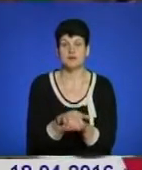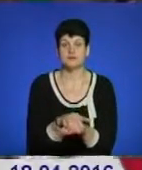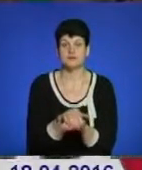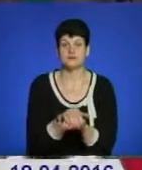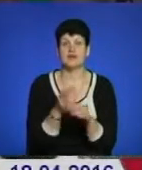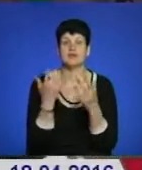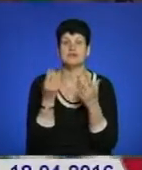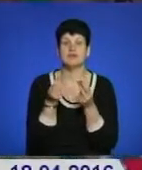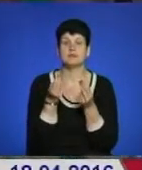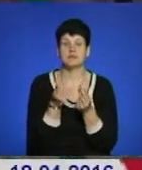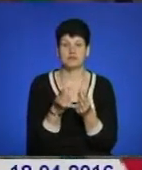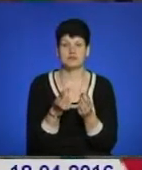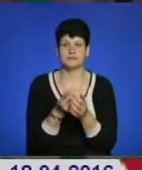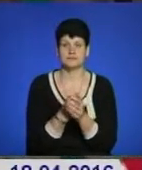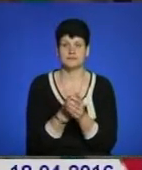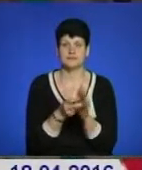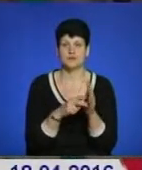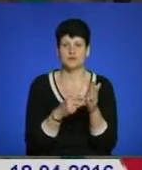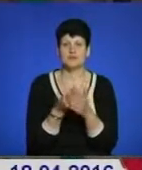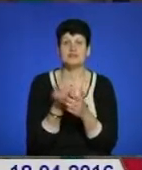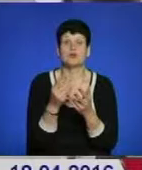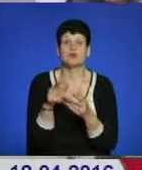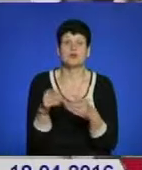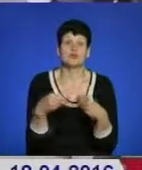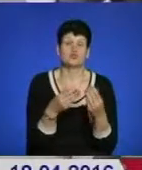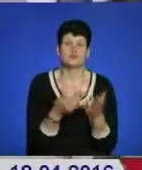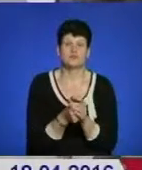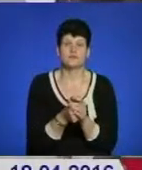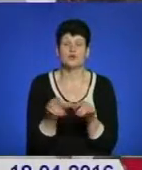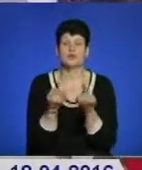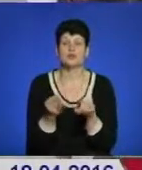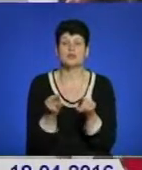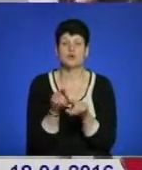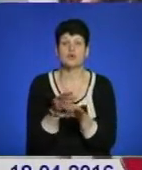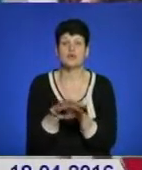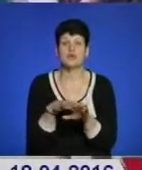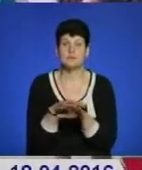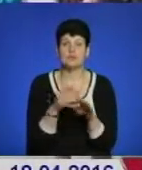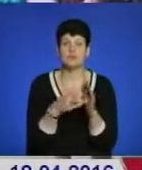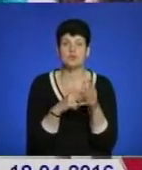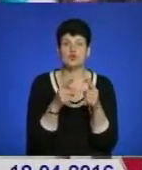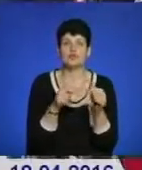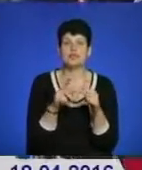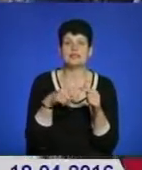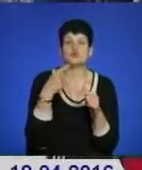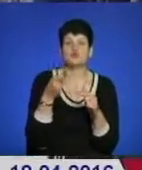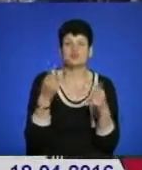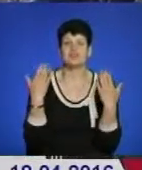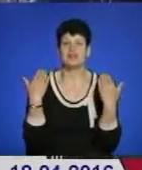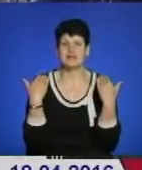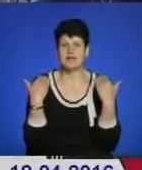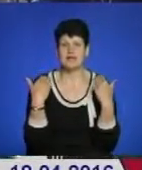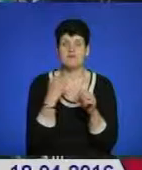Скільки плануєте виручити за неї? Скільки люди дадуть? Подібні ярмарки планують організувати наступними вихідними, а у